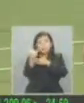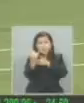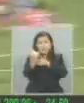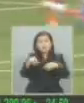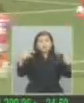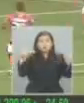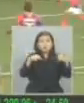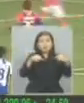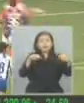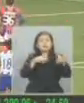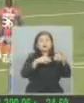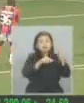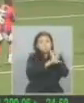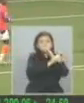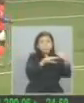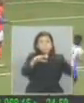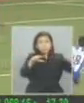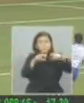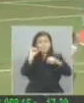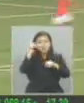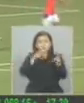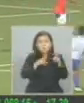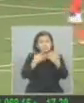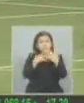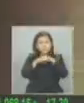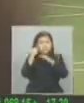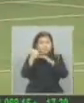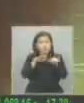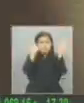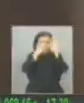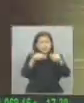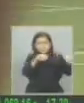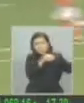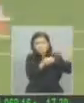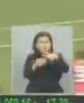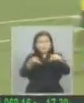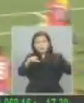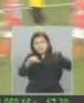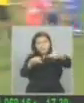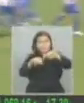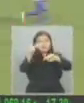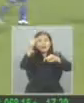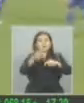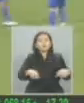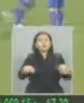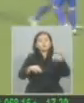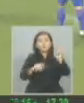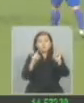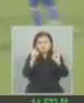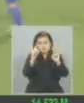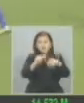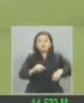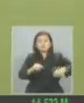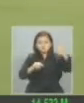ลิฟเปาะจิกกับฮุนเซอูริชไม่เข้าใจกันนะคะบอลนนโตอาลิฟเข้าประตูไปทำให้ศรีราชาเฉือนชนะการท่าเรือไทยไป